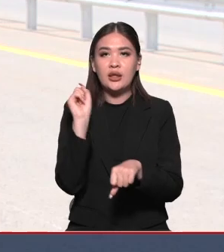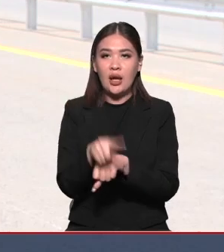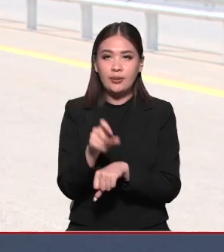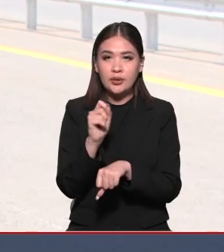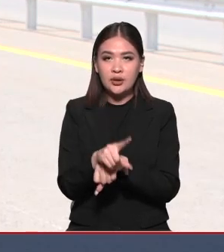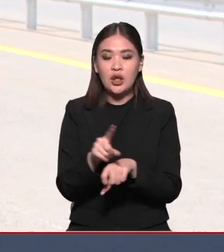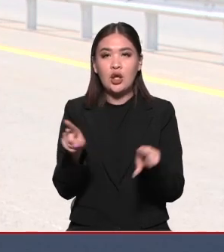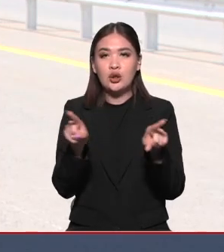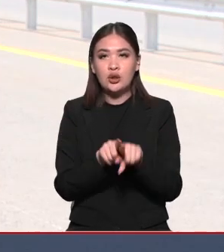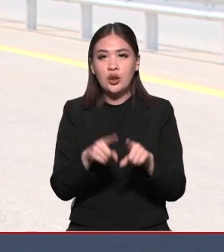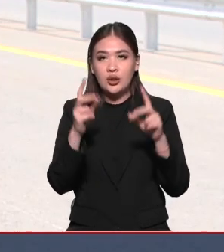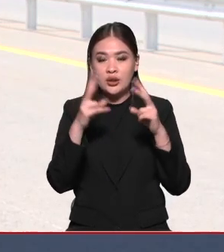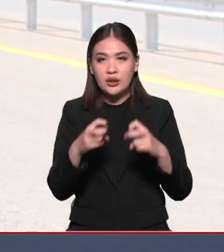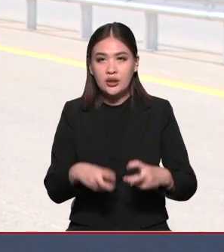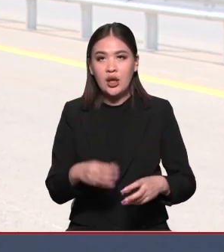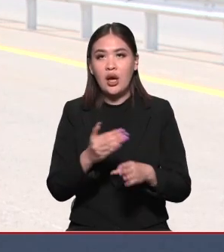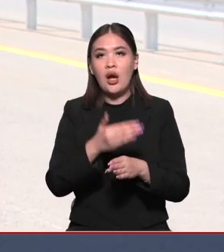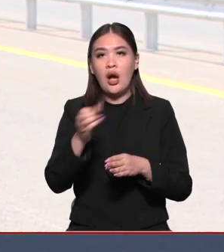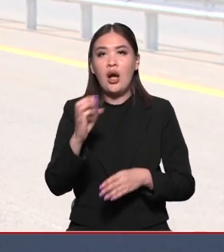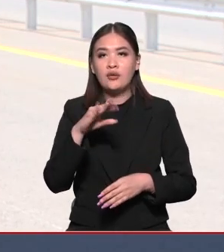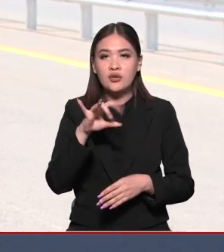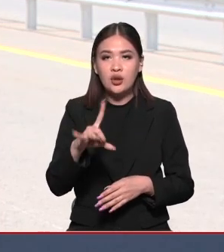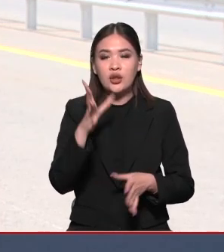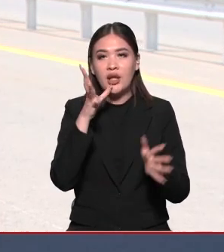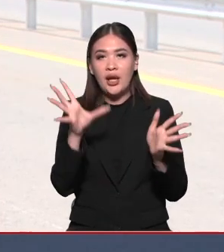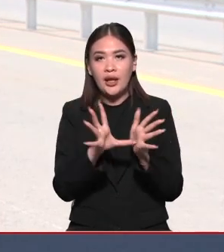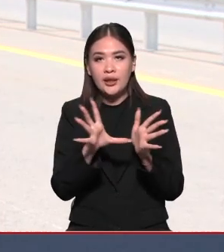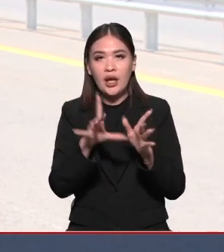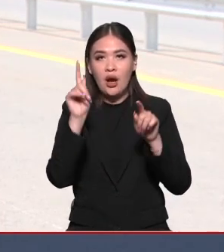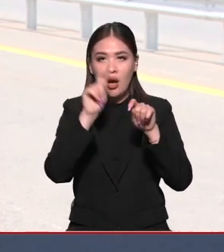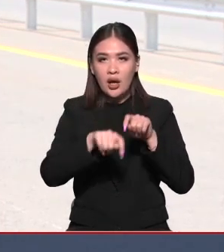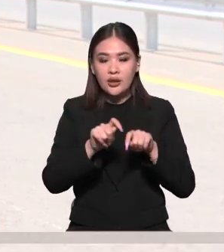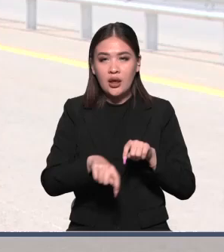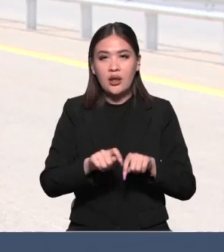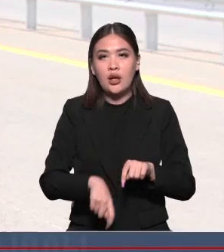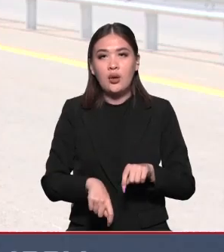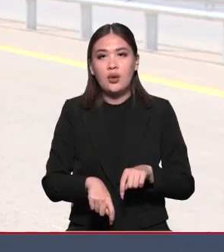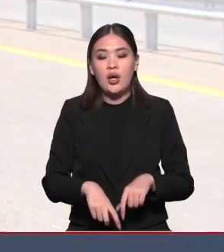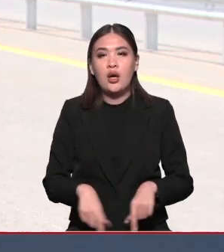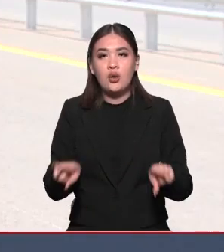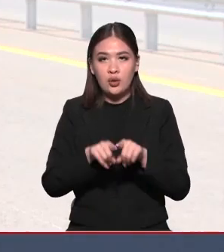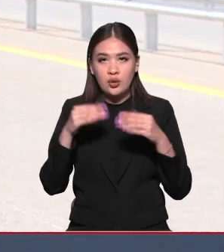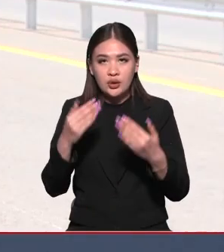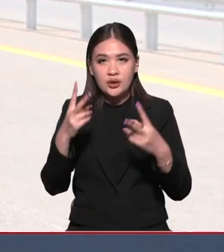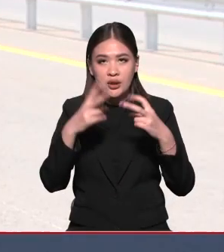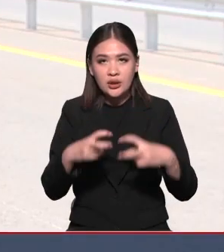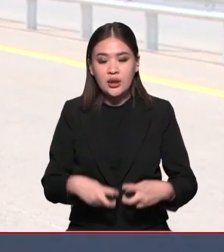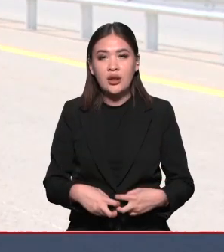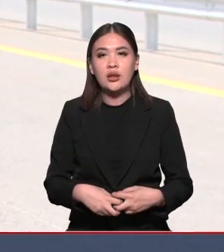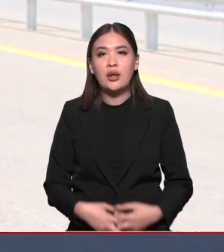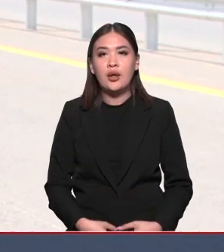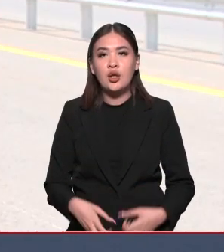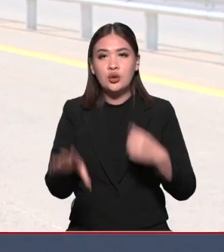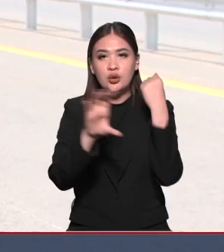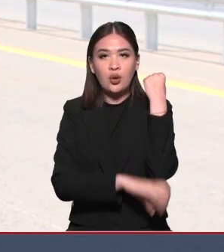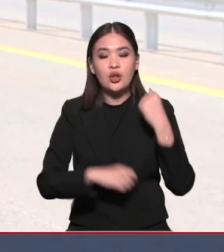бір тексерсе, одан кейін авторлық және техникалық қадағалау оларда тексереді. Сонымен қатар осы